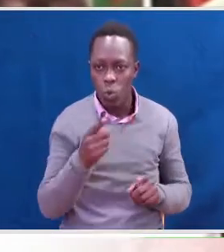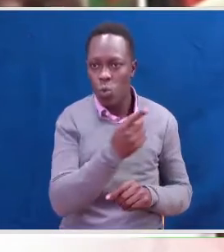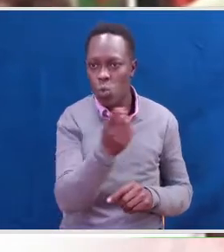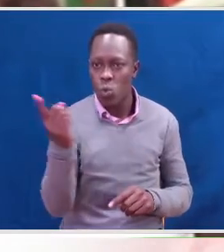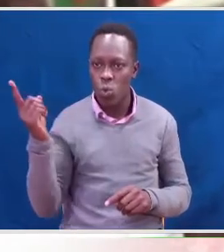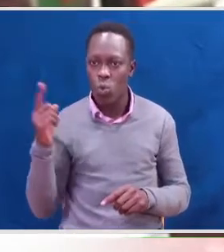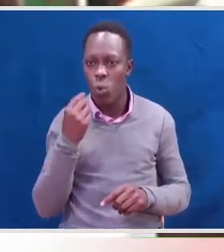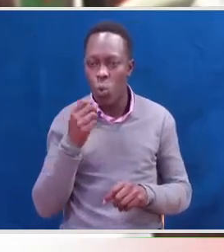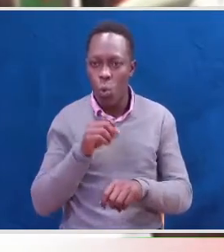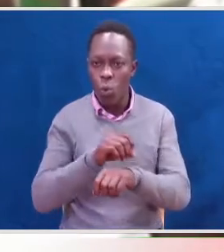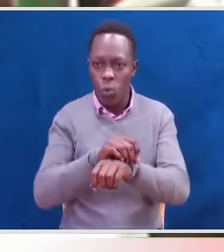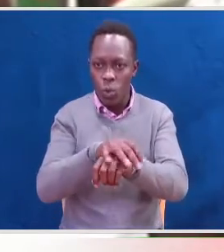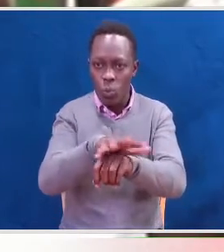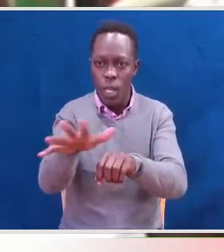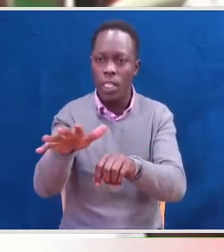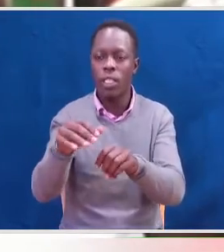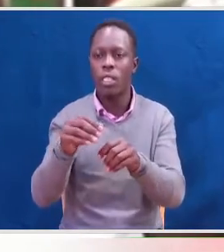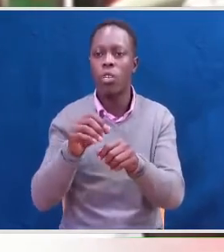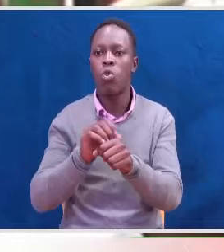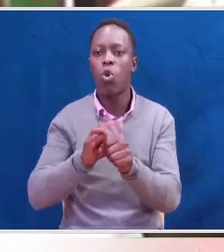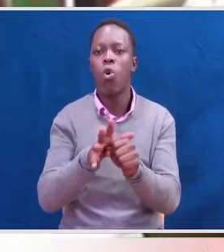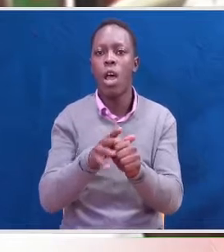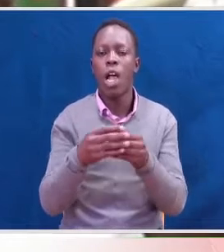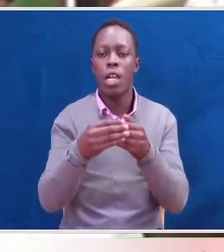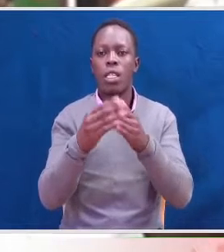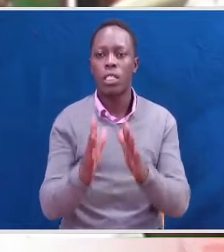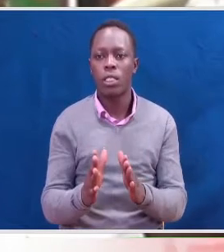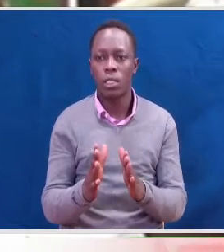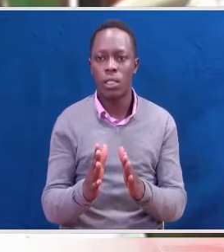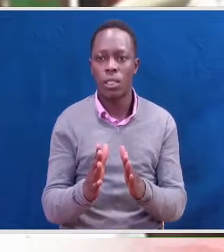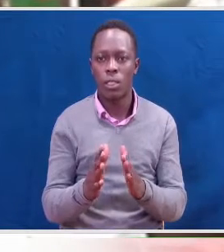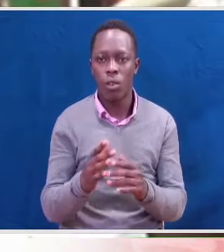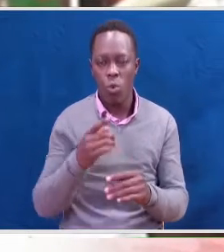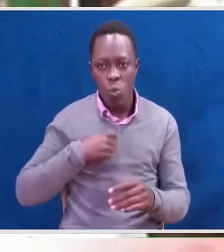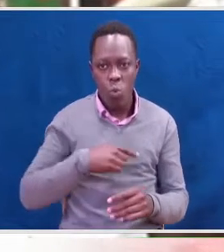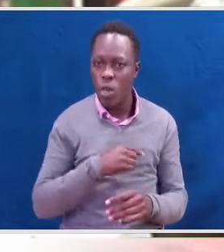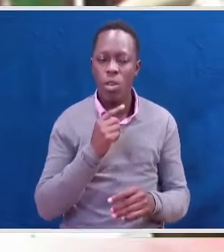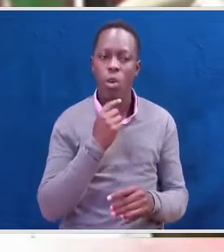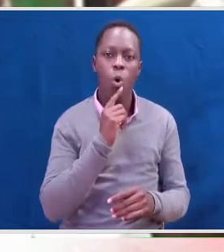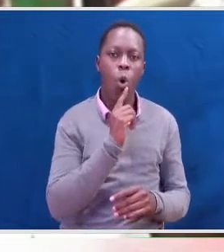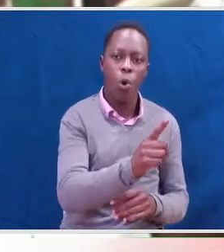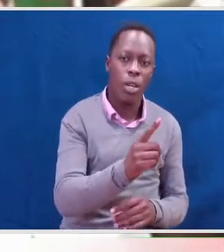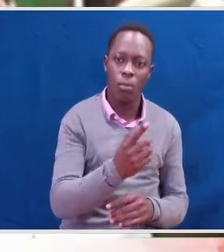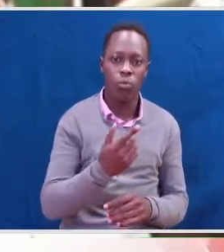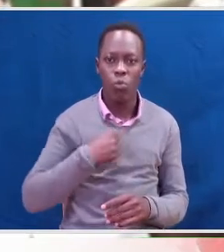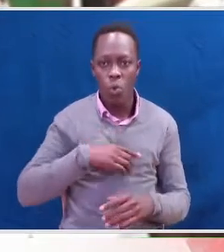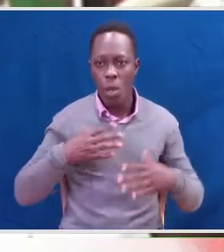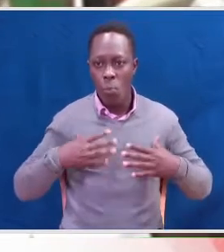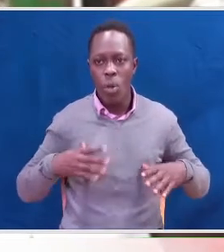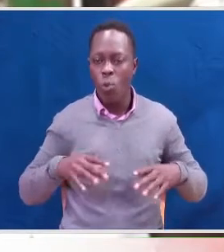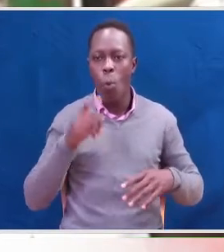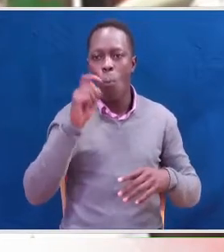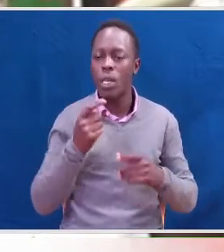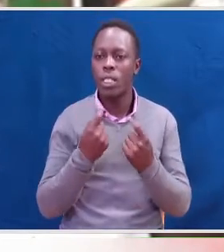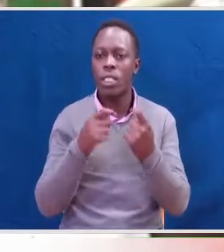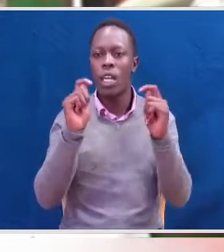wanasambaza huu ugonjwa sana ni viongozi wetu. Huku sisi wanatuambia wananchi tujaribu